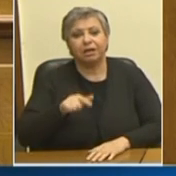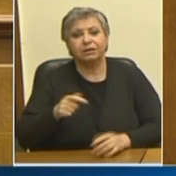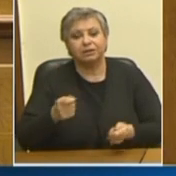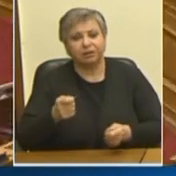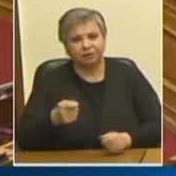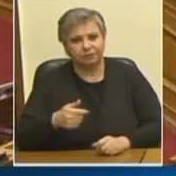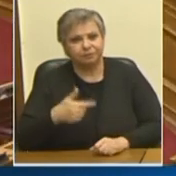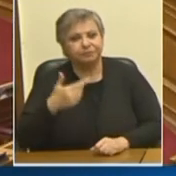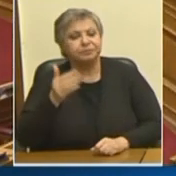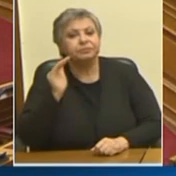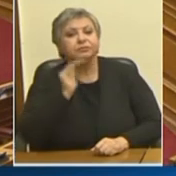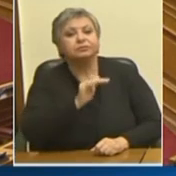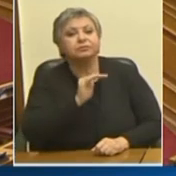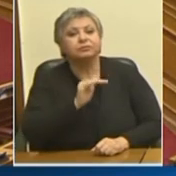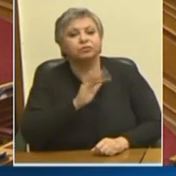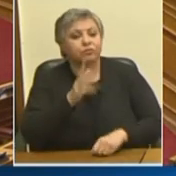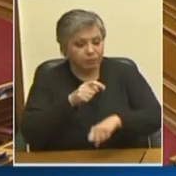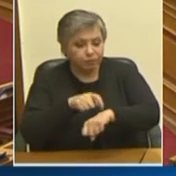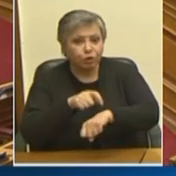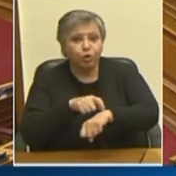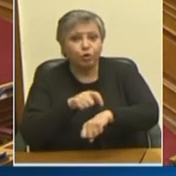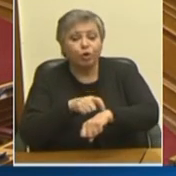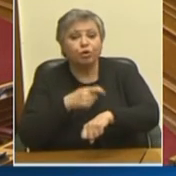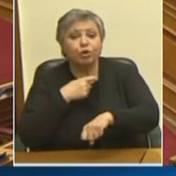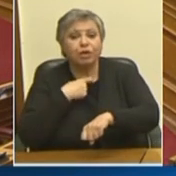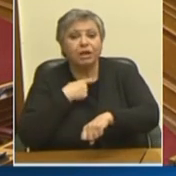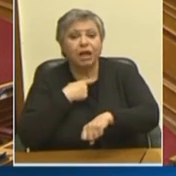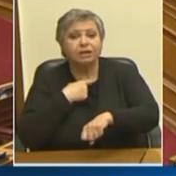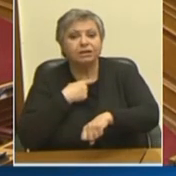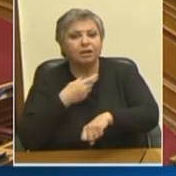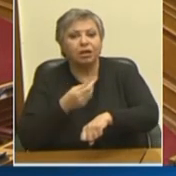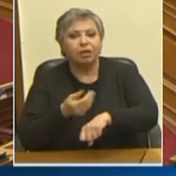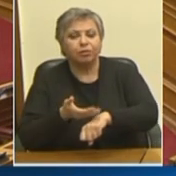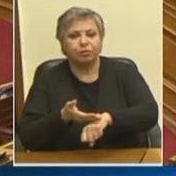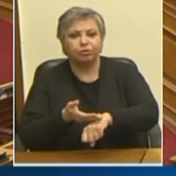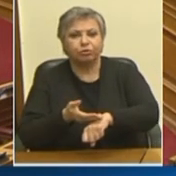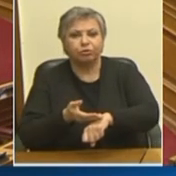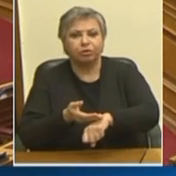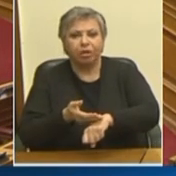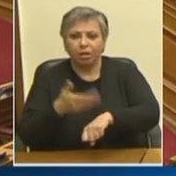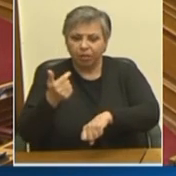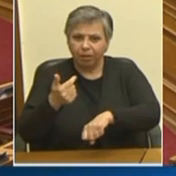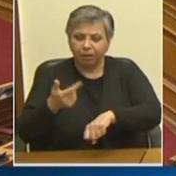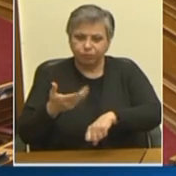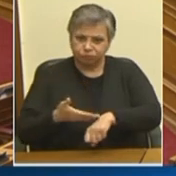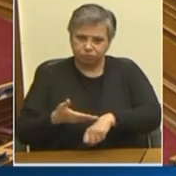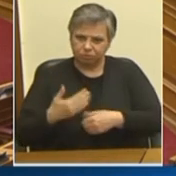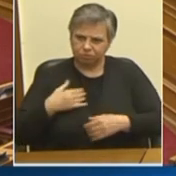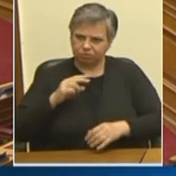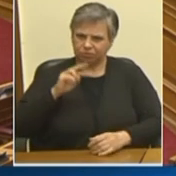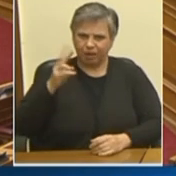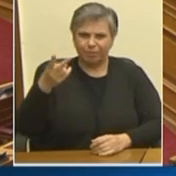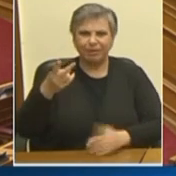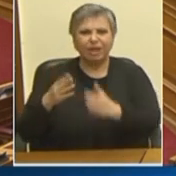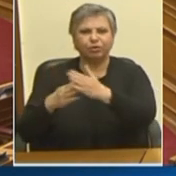θέλετε ακόμα. Δεν άκουσα. Πόσο χρόνο, λέω, θέλετε ακόμη. Έχω λίγα πράγματα ακόμη να πω, έχω να μιλήσω 4 μήνες.